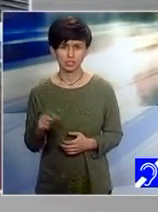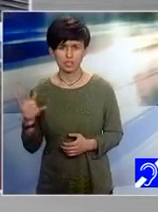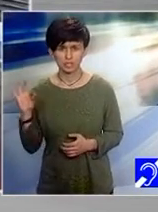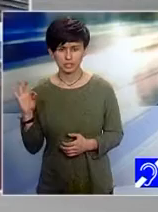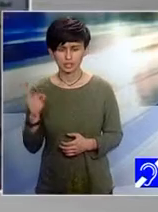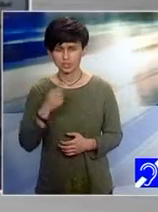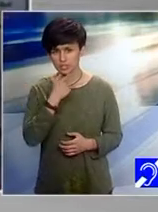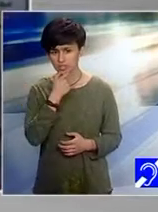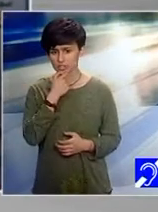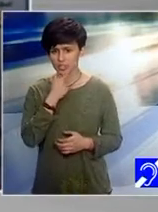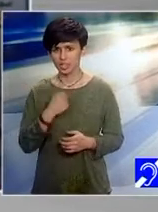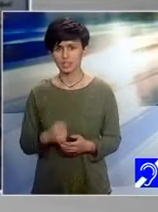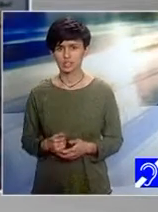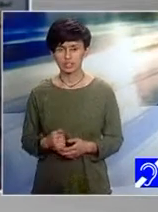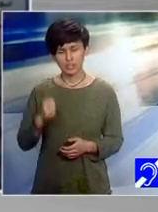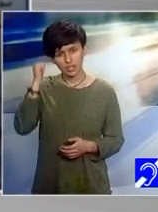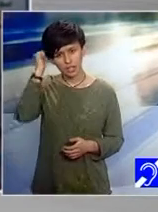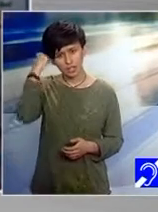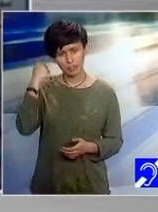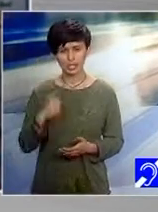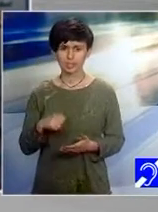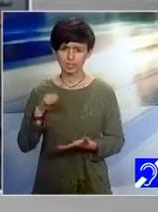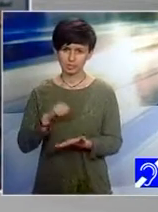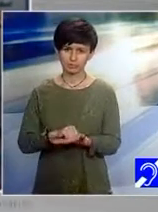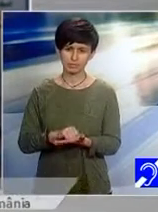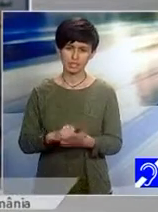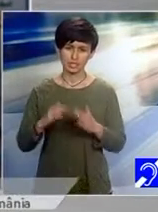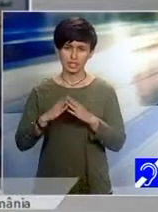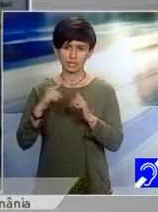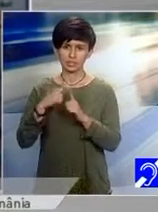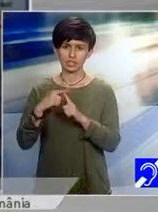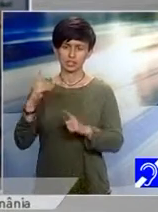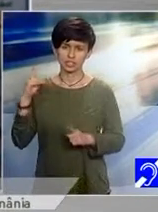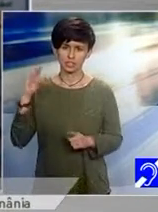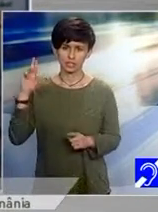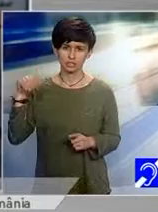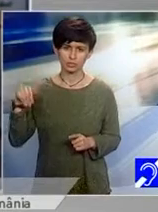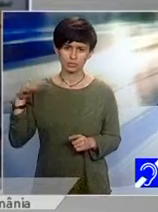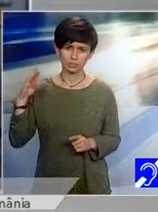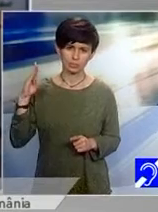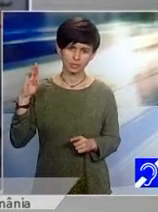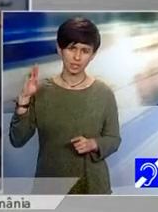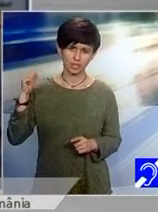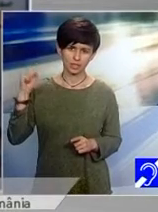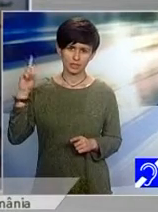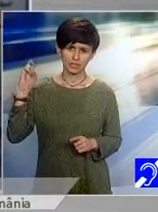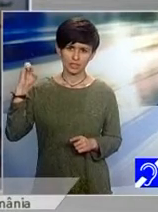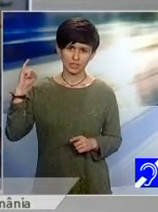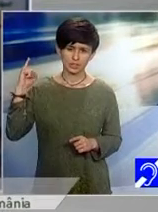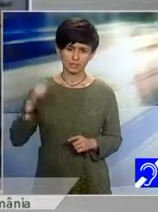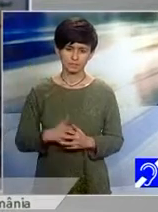50 de ani de la punerea pietrei de temelie a bisericii din Dumbrăveni. Multă lume spune catedrală, dar nu